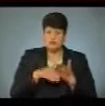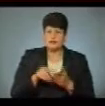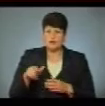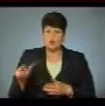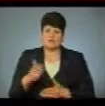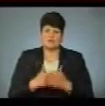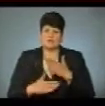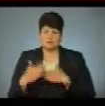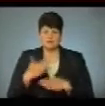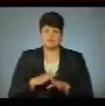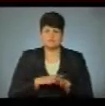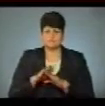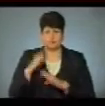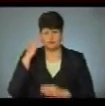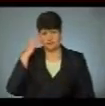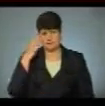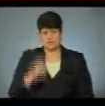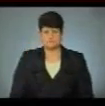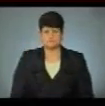з інвалідністю здійснювати мрії.